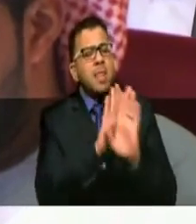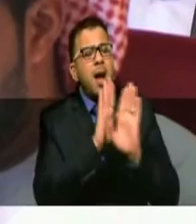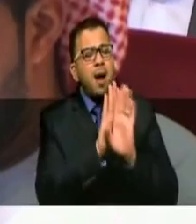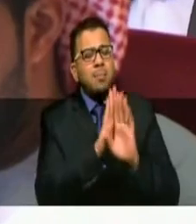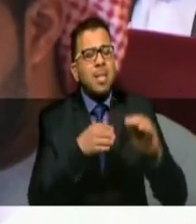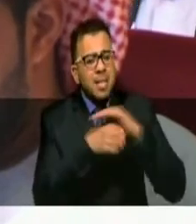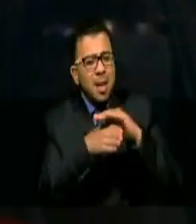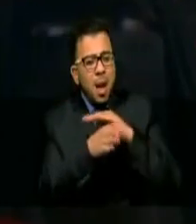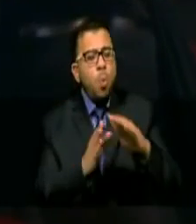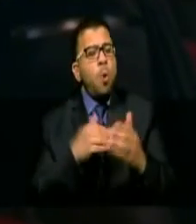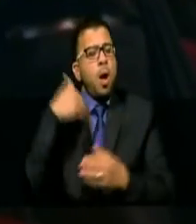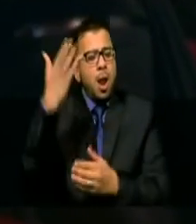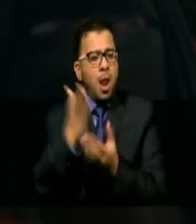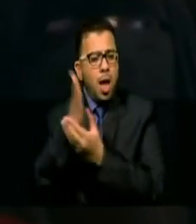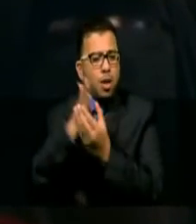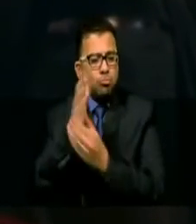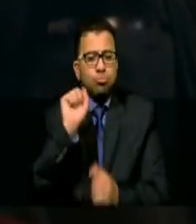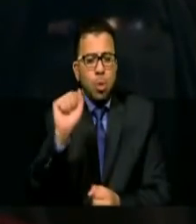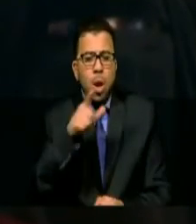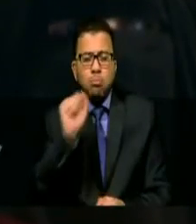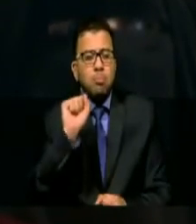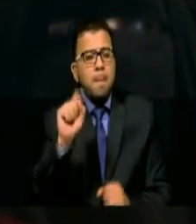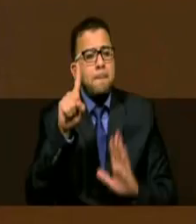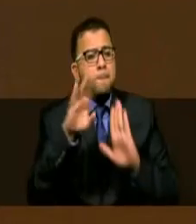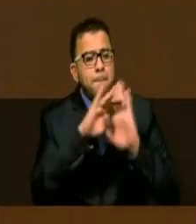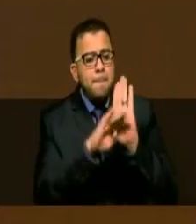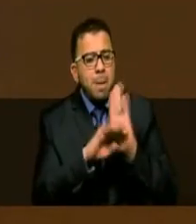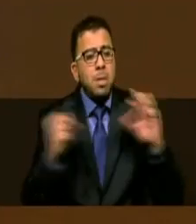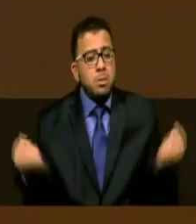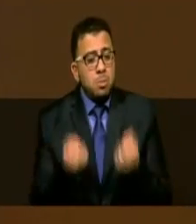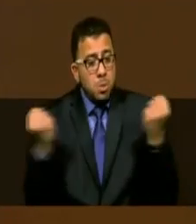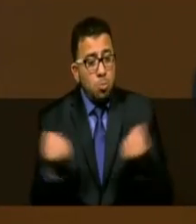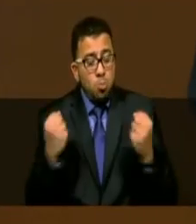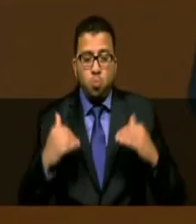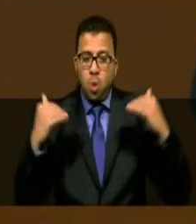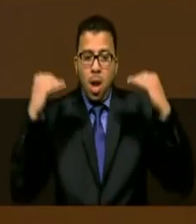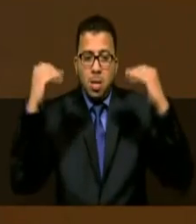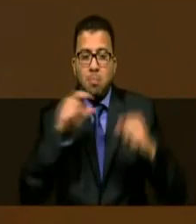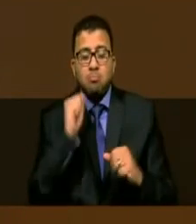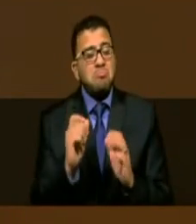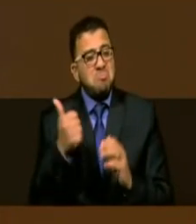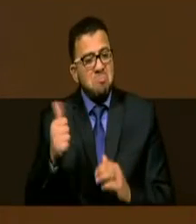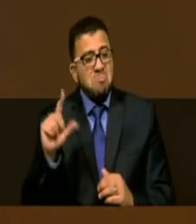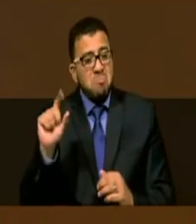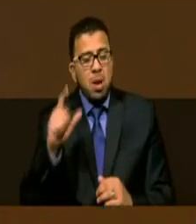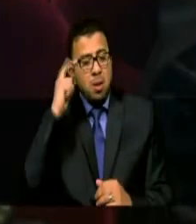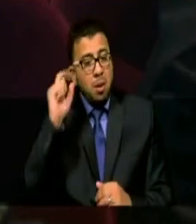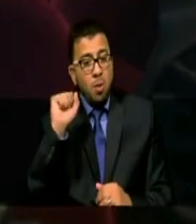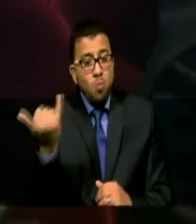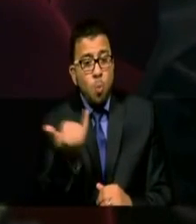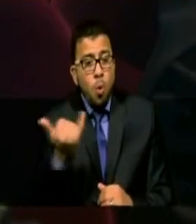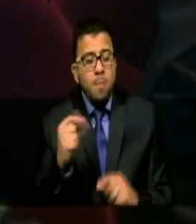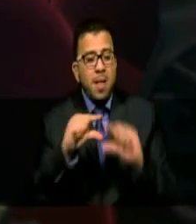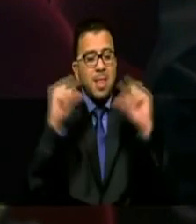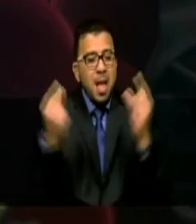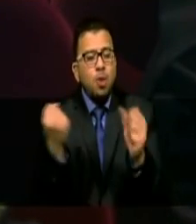الداخلية والخارجية عن طريق وضع وترويج برامج تدريب متقدمة ومحفزة وتعزيز وجود الدائرة